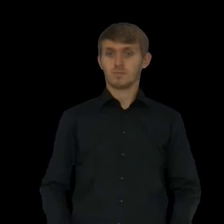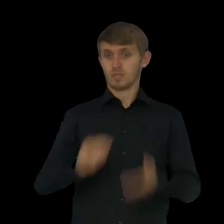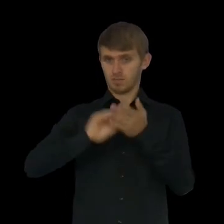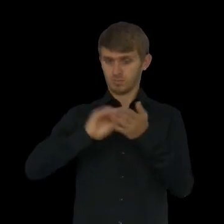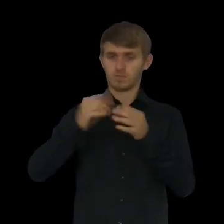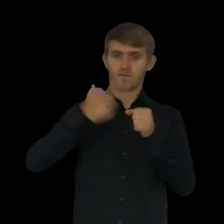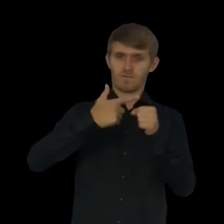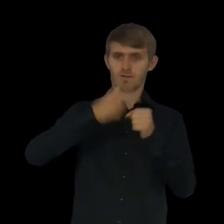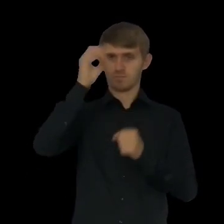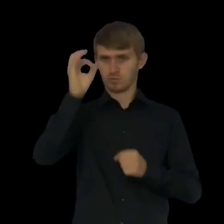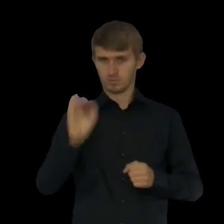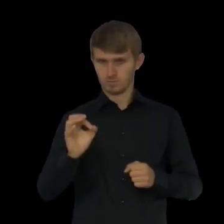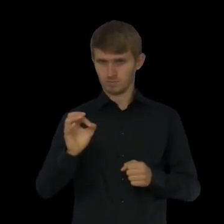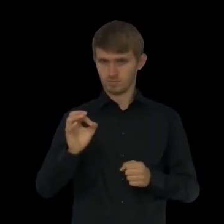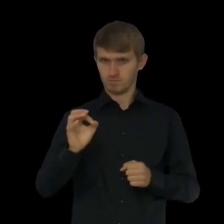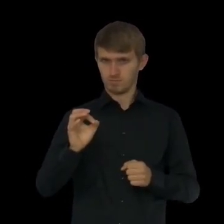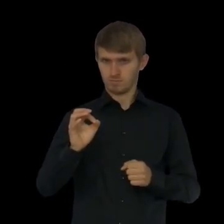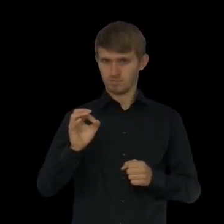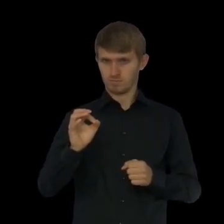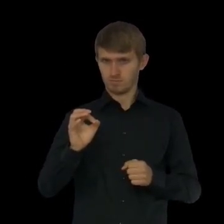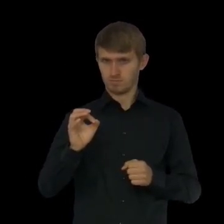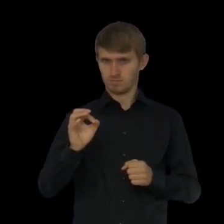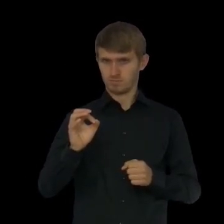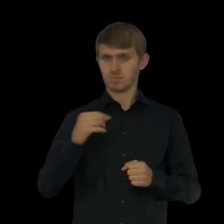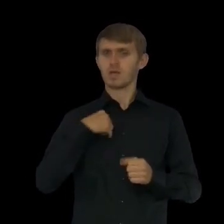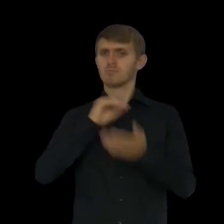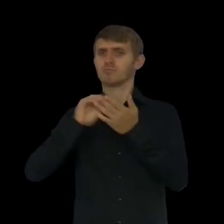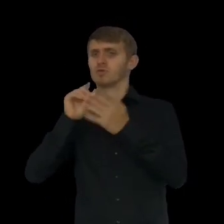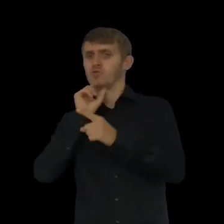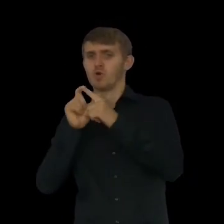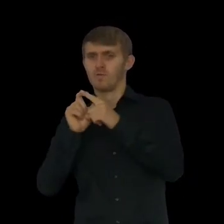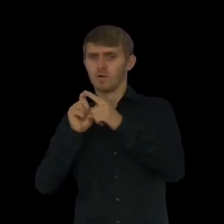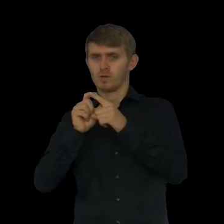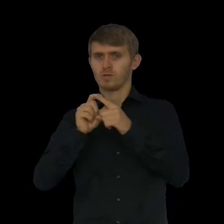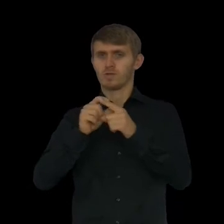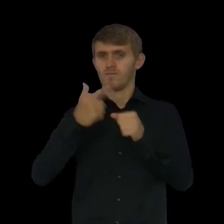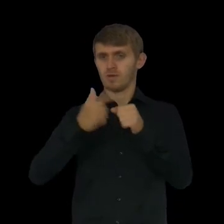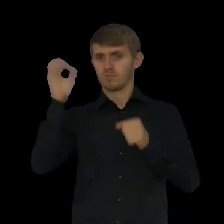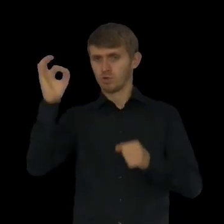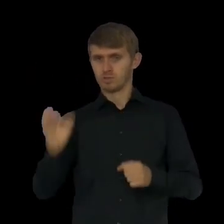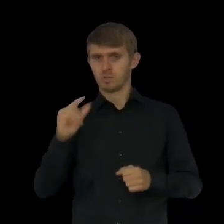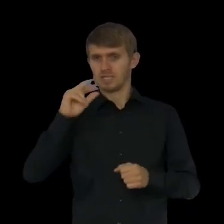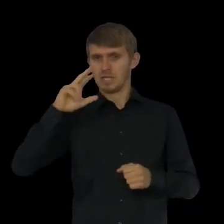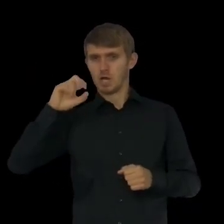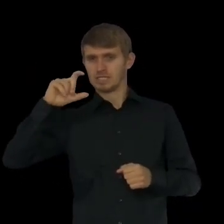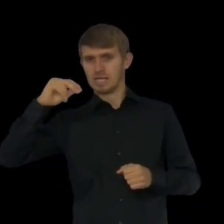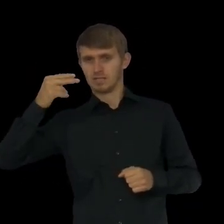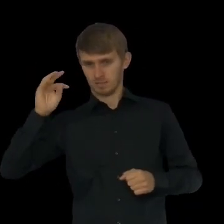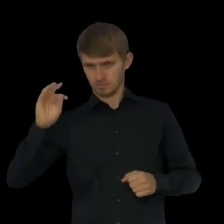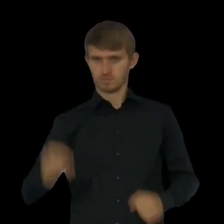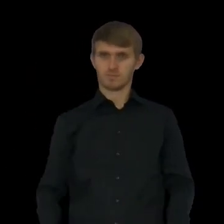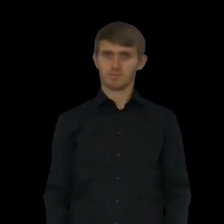20 procent równa się napiszę dosłownie 20 procent